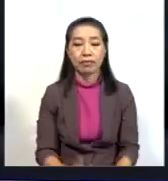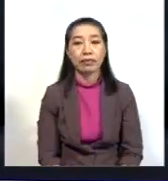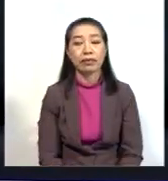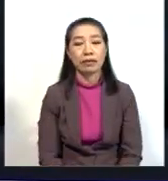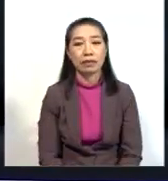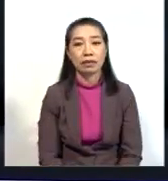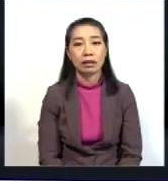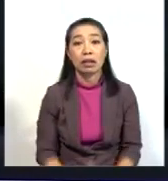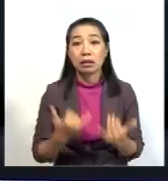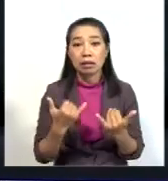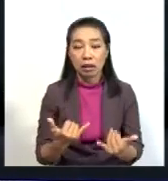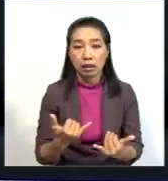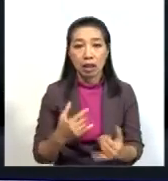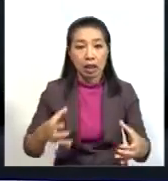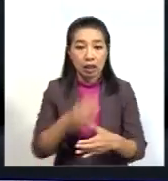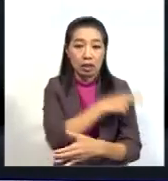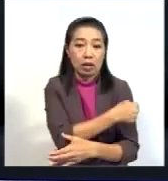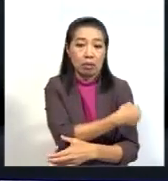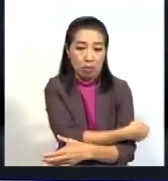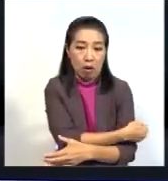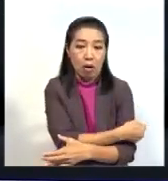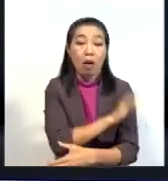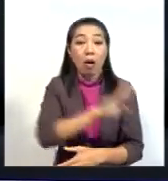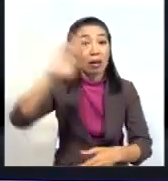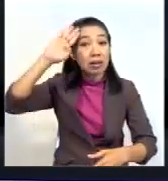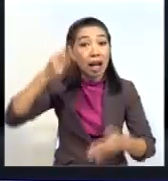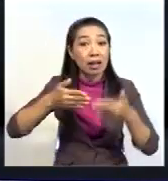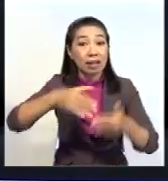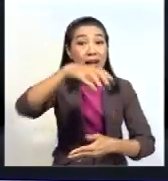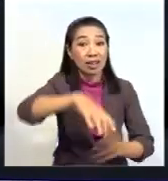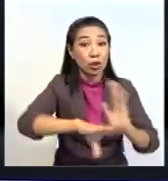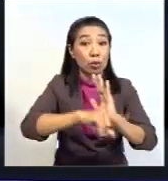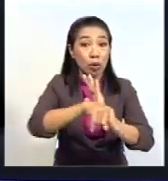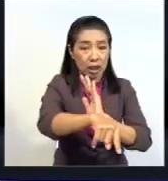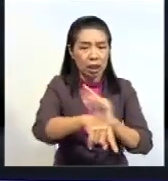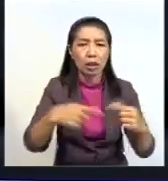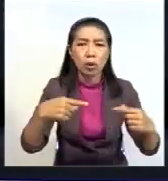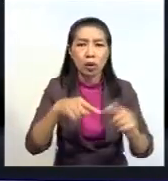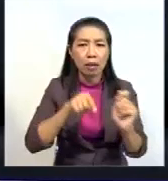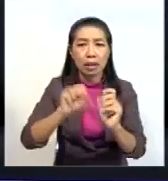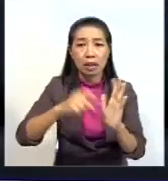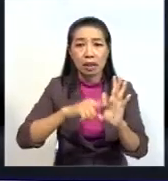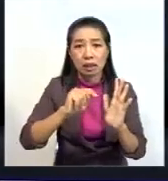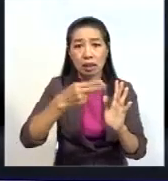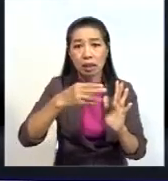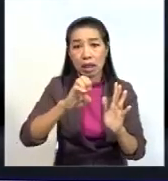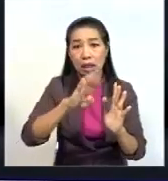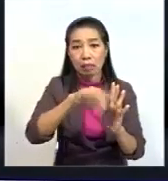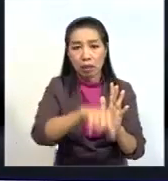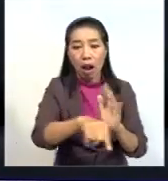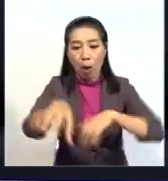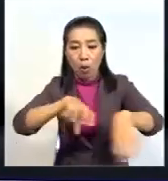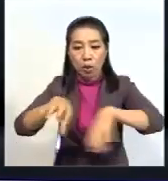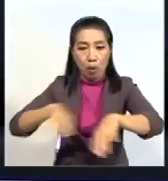ก็ขณะนี้ทางทีมงานที่ฐานทัพเรือทางสัตหีบนะครับก็กำลังเตรียมการกันก็น่าจะตั้งแต่วันนี้